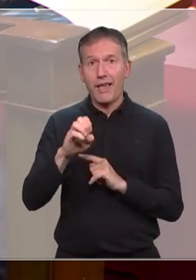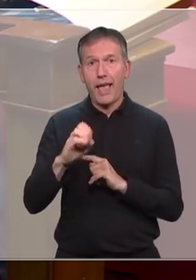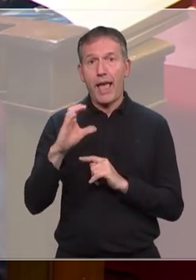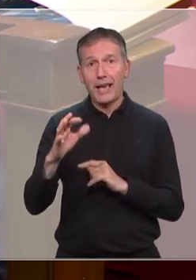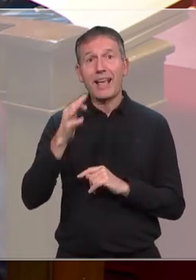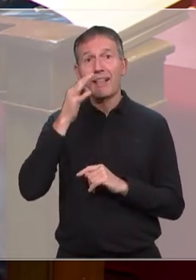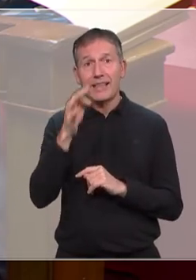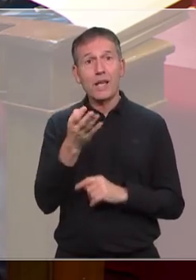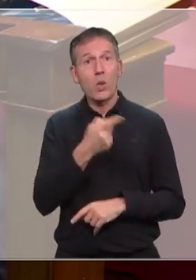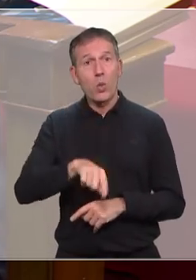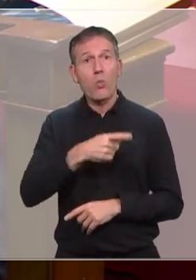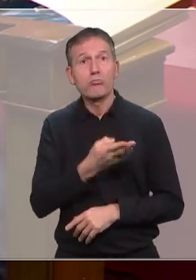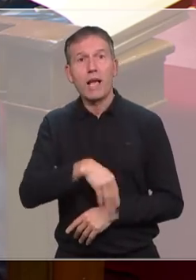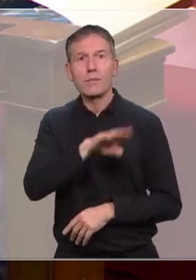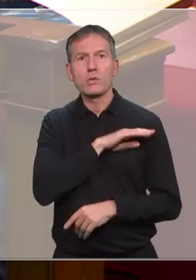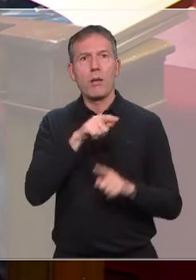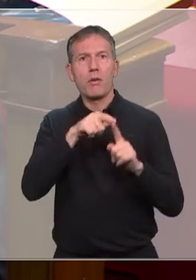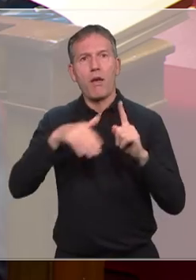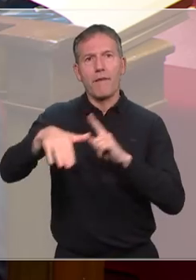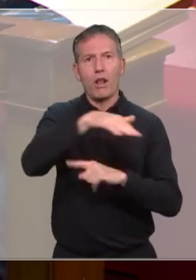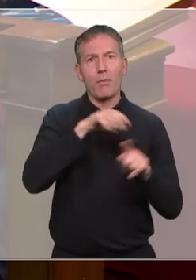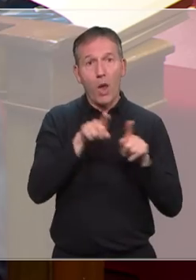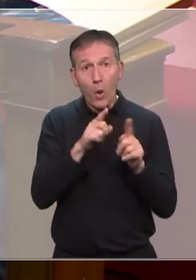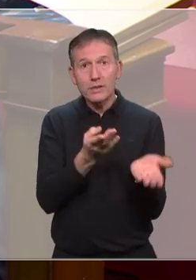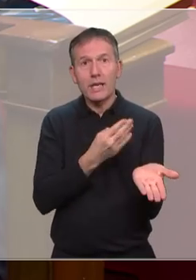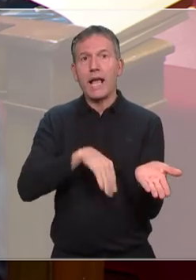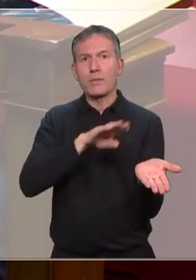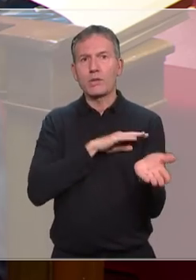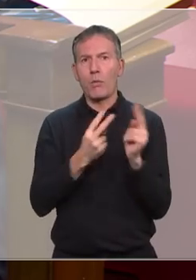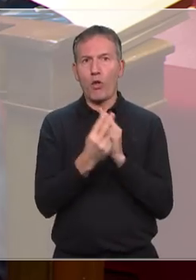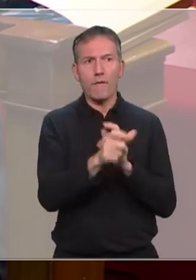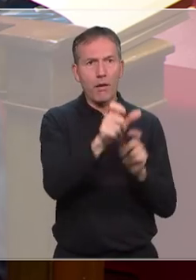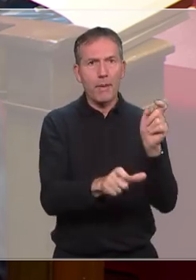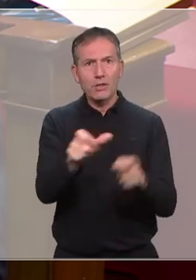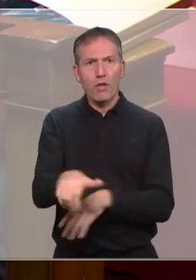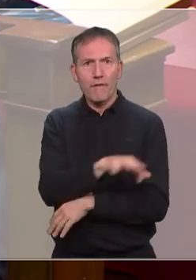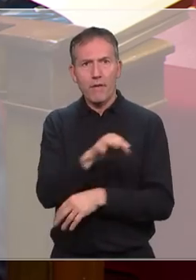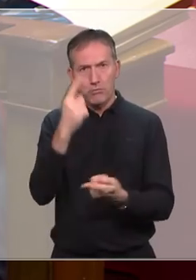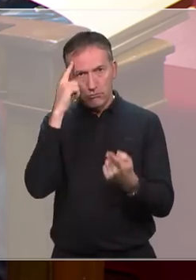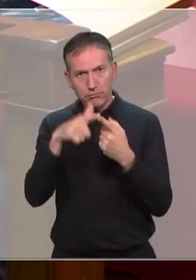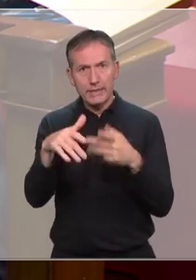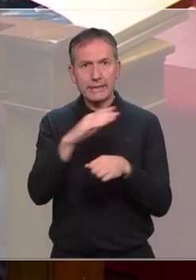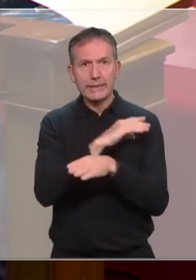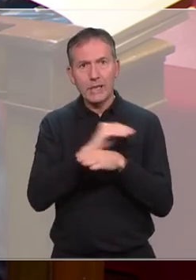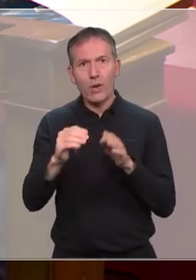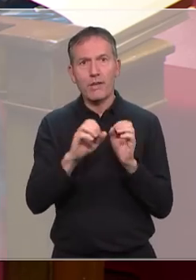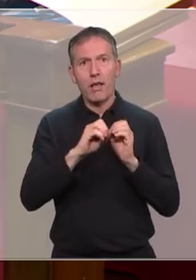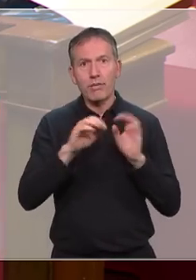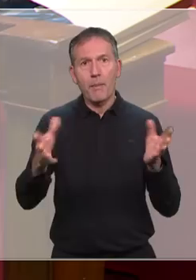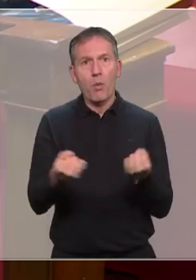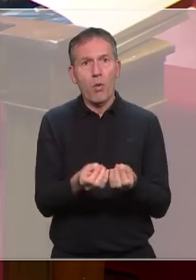une responsabilité environnementale et nous avons une responsabilité devant les Français de sécuriser le déploiement